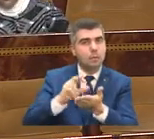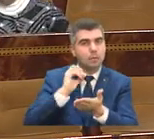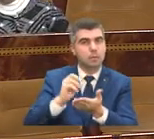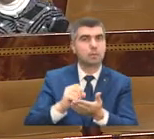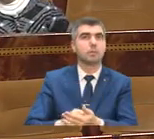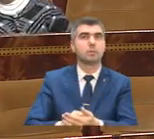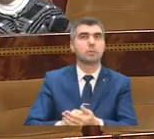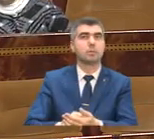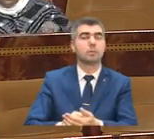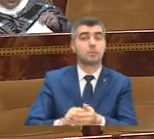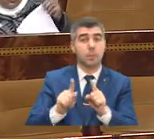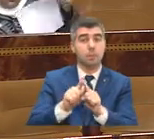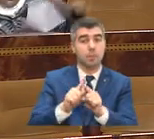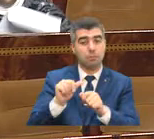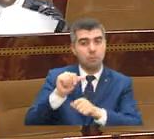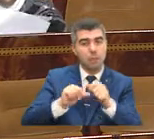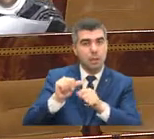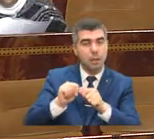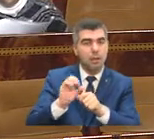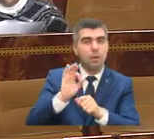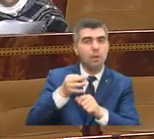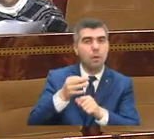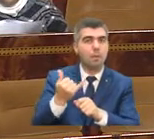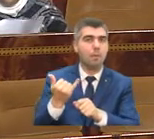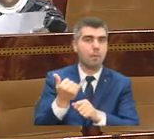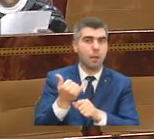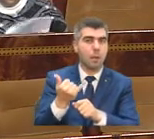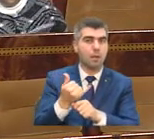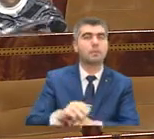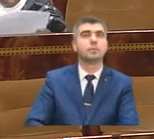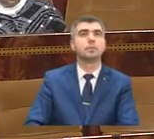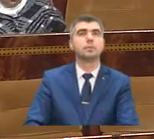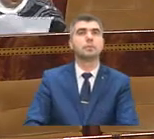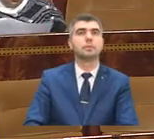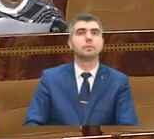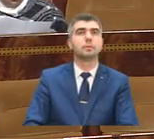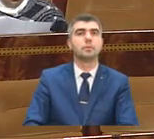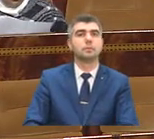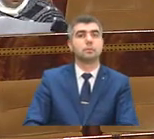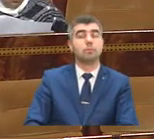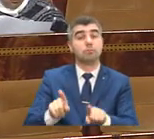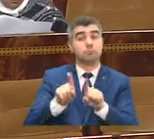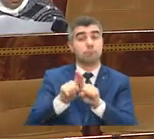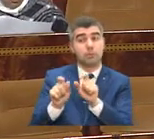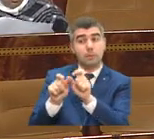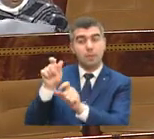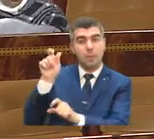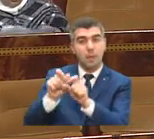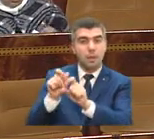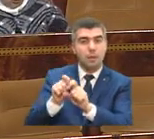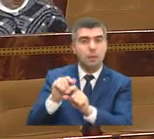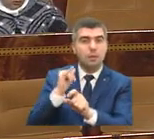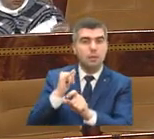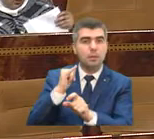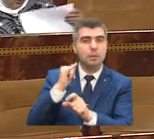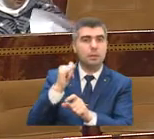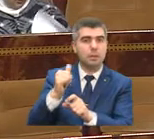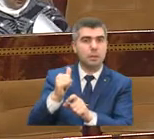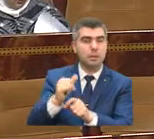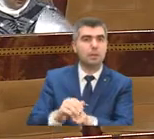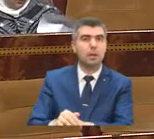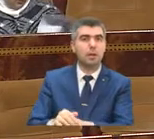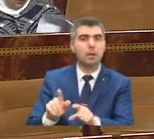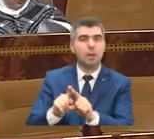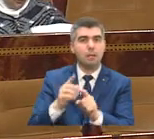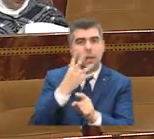كنا جبنا فيه تعديلات. والمحصلة سيد الوزير وهو أن هذه الفئة المسحوقة اجتماعيا ولات كتشعر